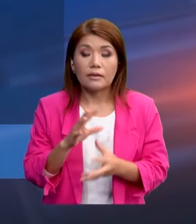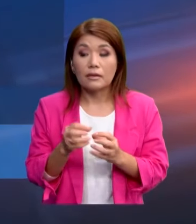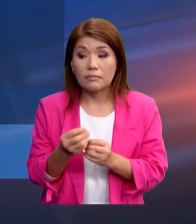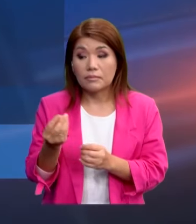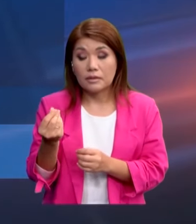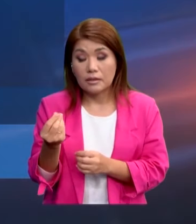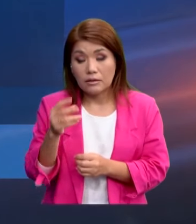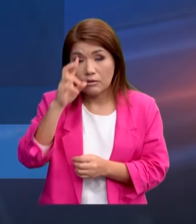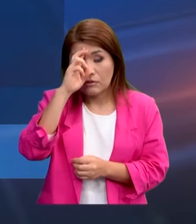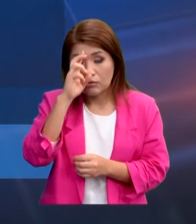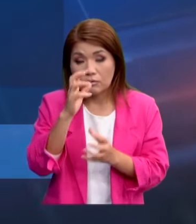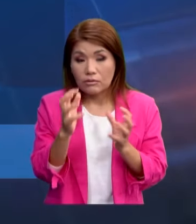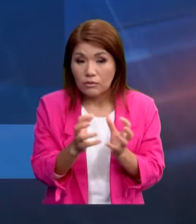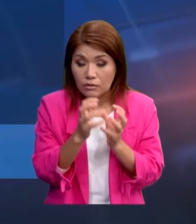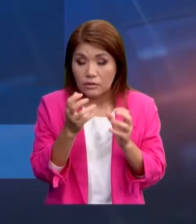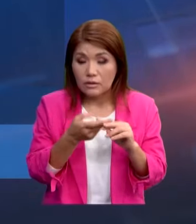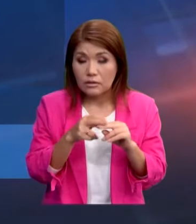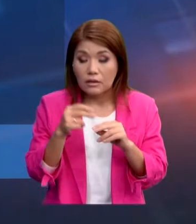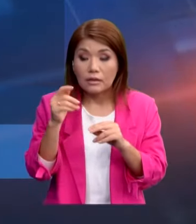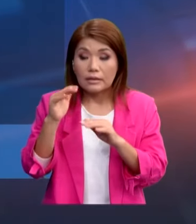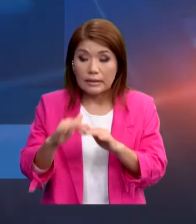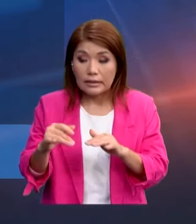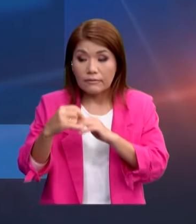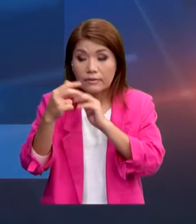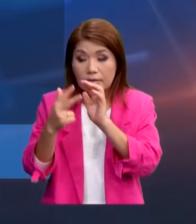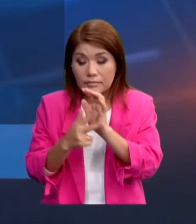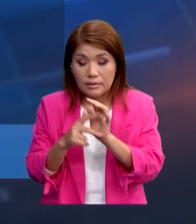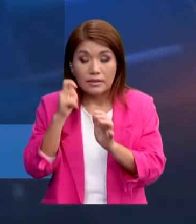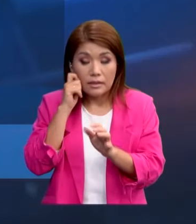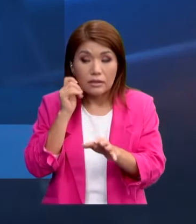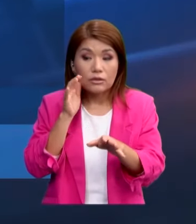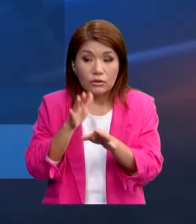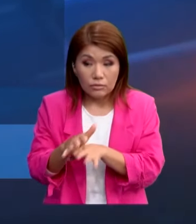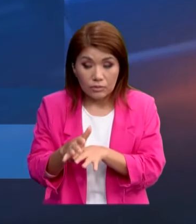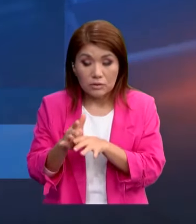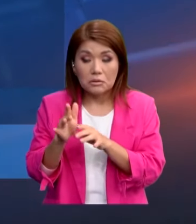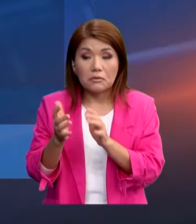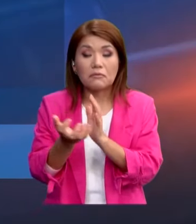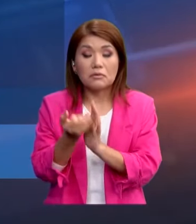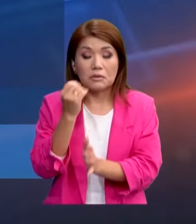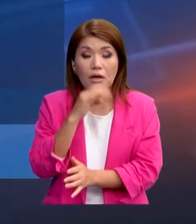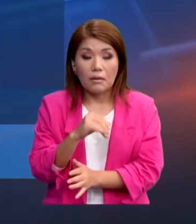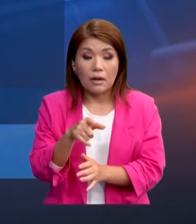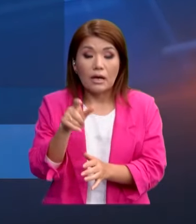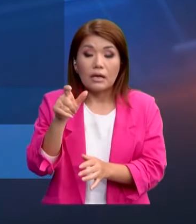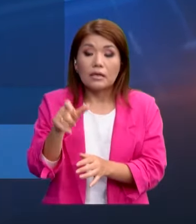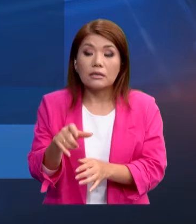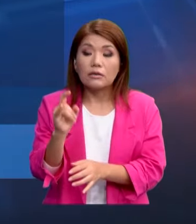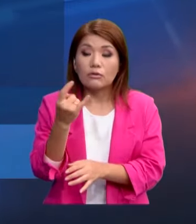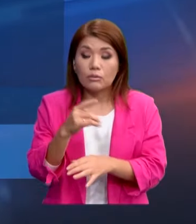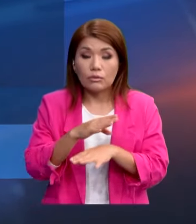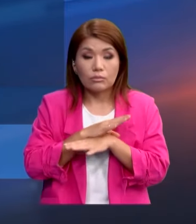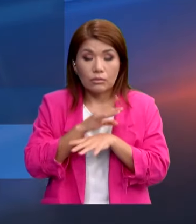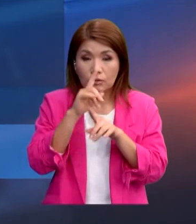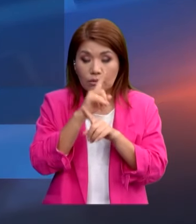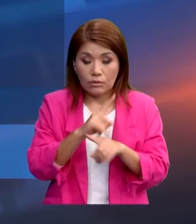ақшаны негізін ұлттық қор айтқан бала 18-ге толған кезде алады деші. Менің түсінген бойынша шетінеп кеткен бала 18-ге полюбому